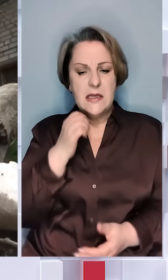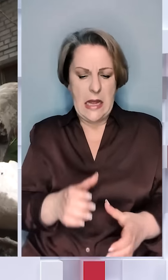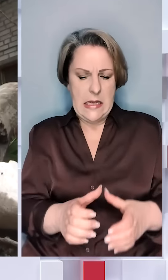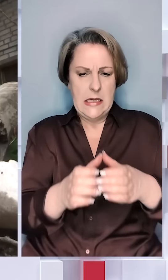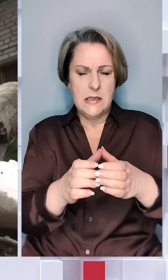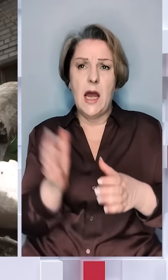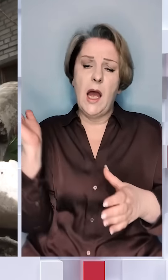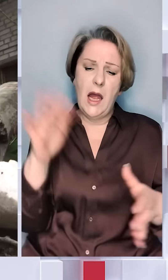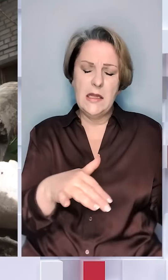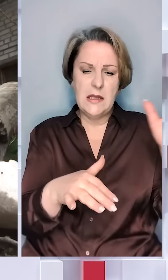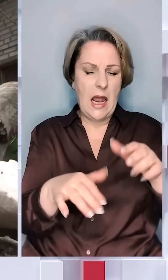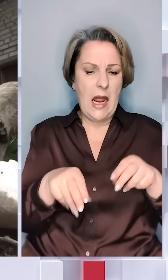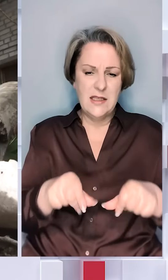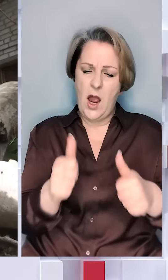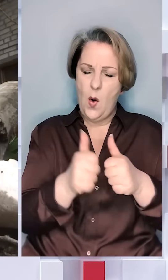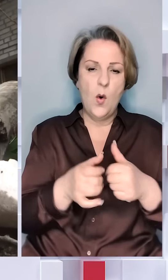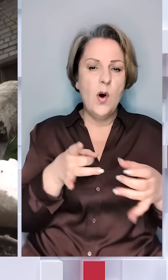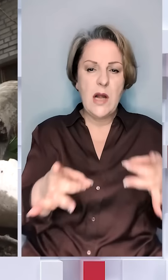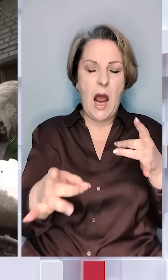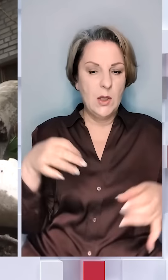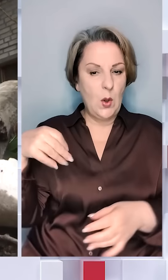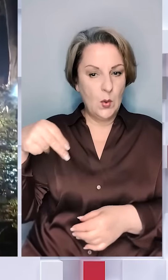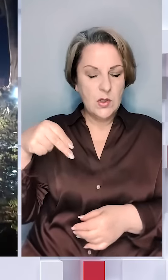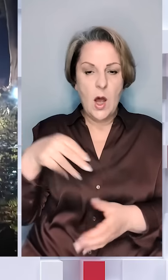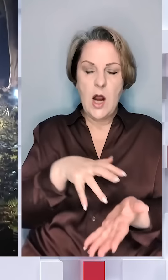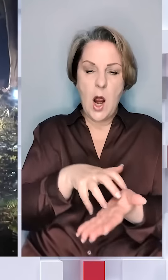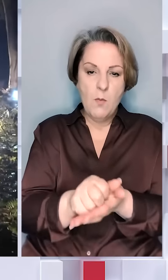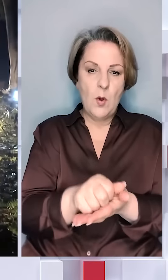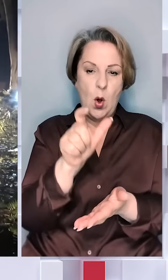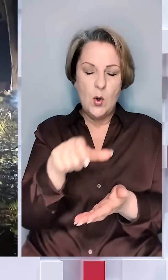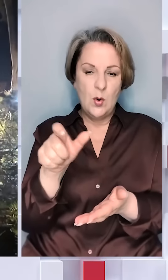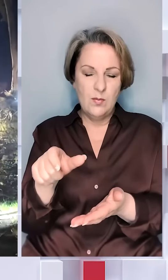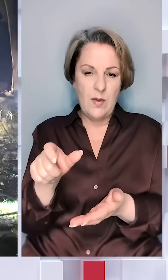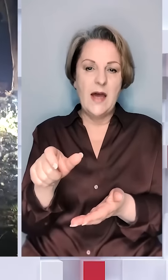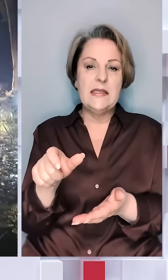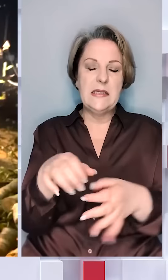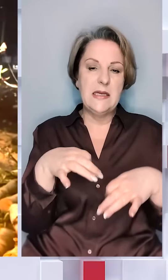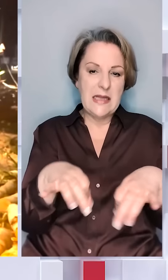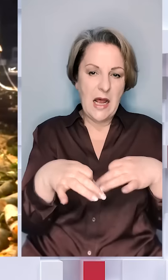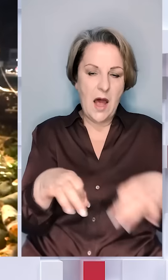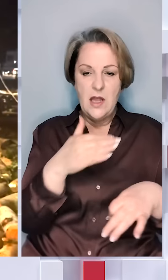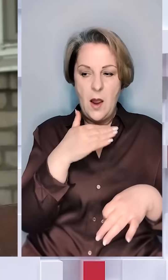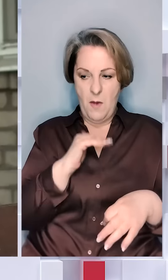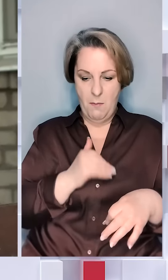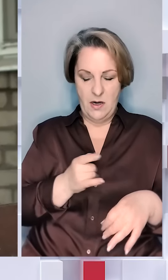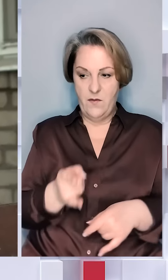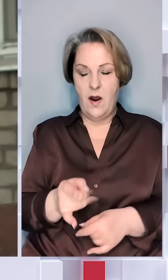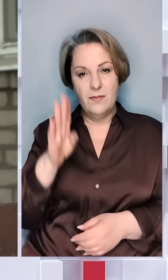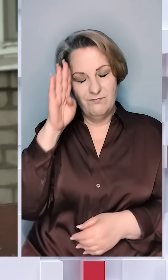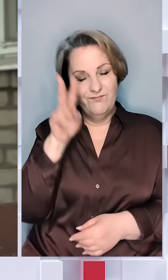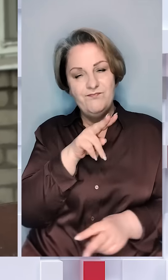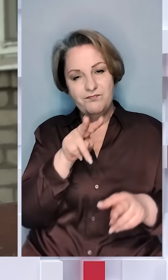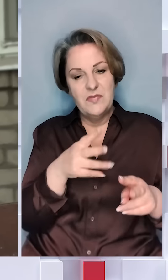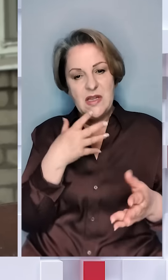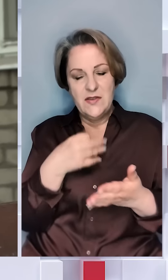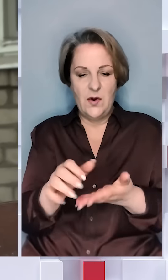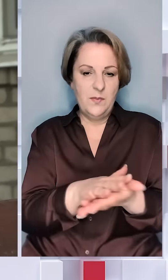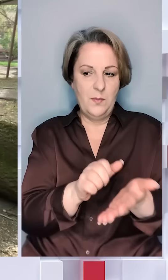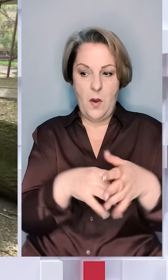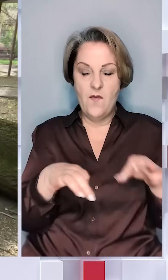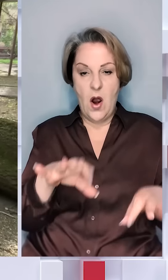Старі стовбури летіли на землю чи не у кожному районі Запоріжжя. Потрощили громадський транспорт та багато приватних авто. Пан Юрій дивиться на свою